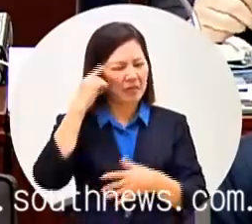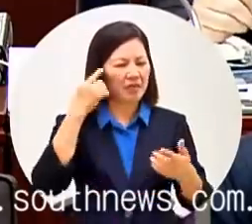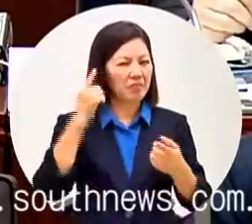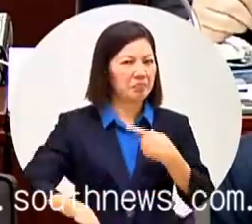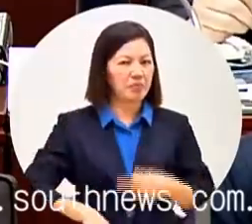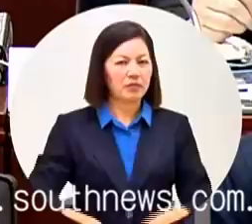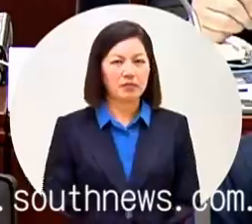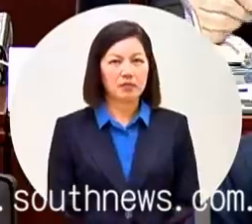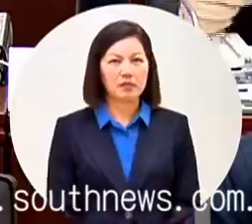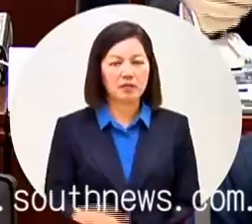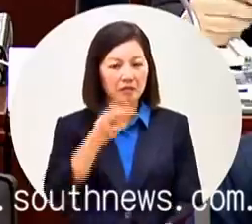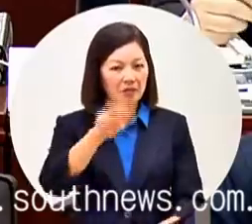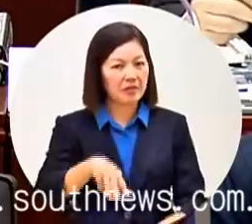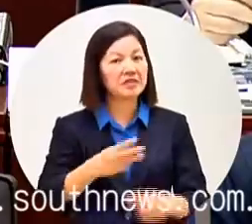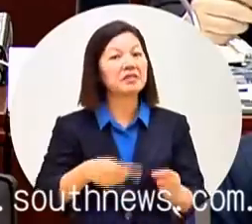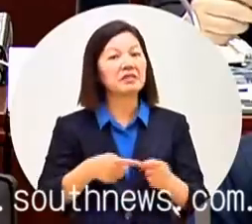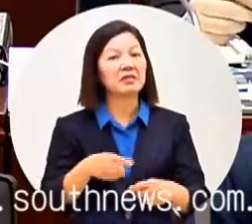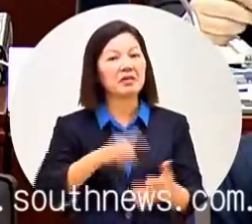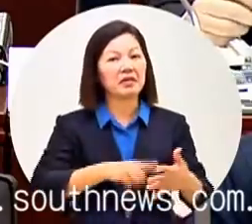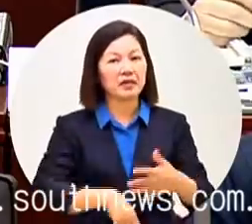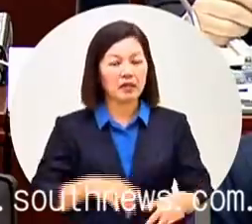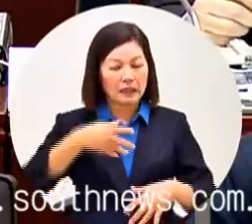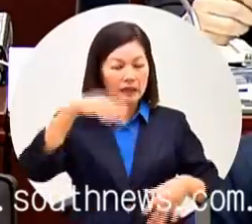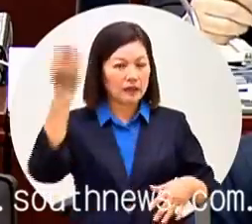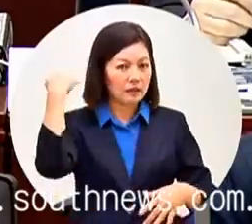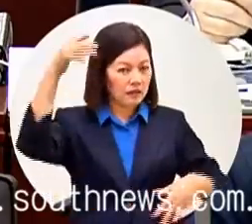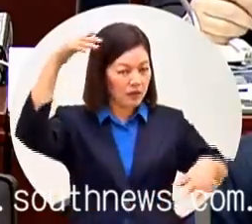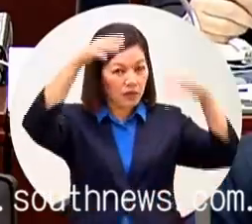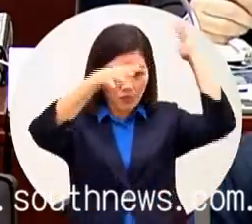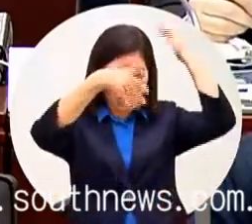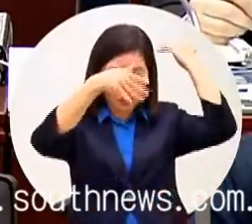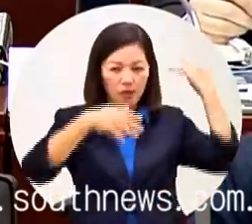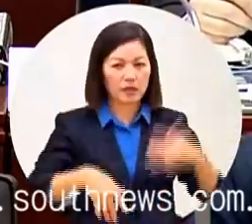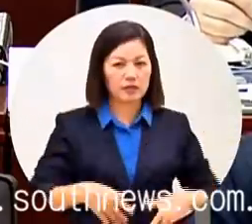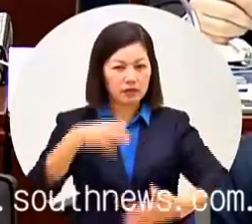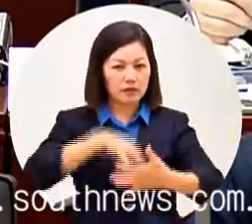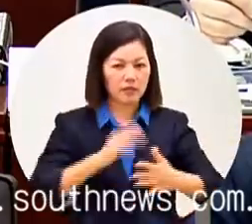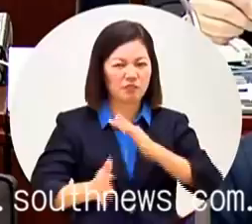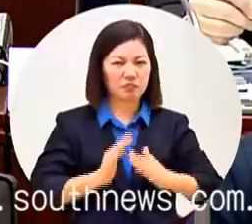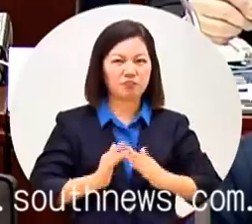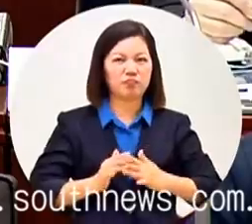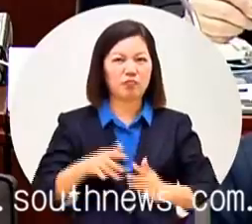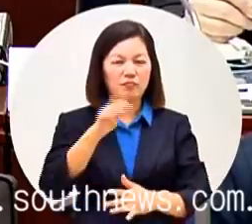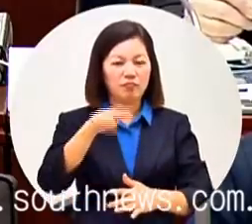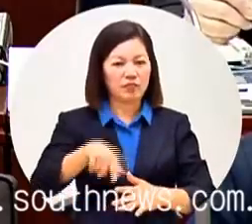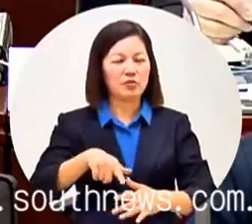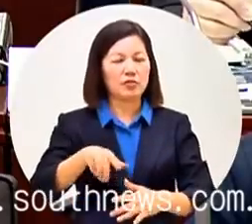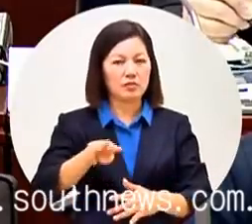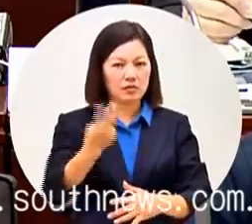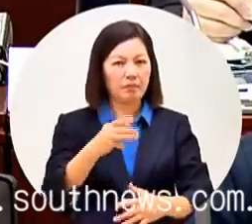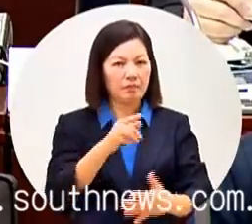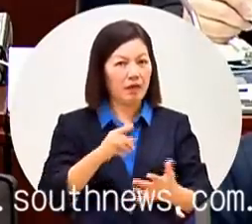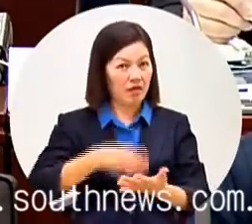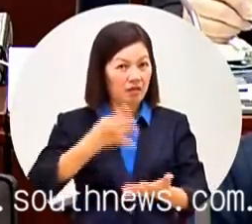大战蚩尤到现在，这将近四五千年来，内战发生了6300次左右，